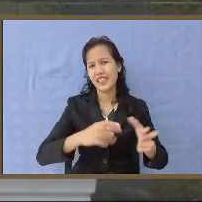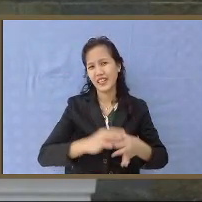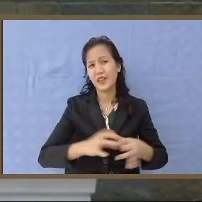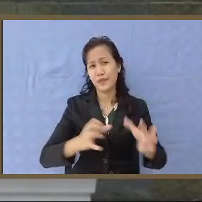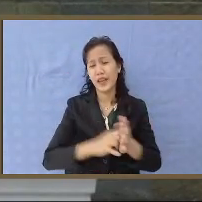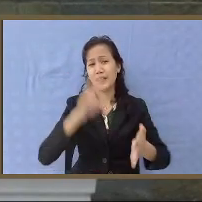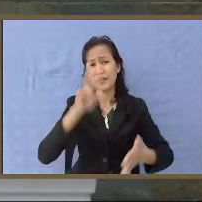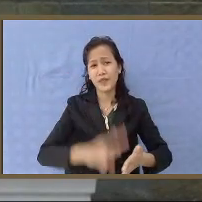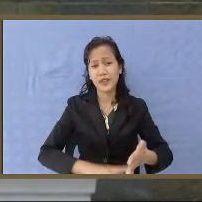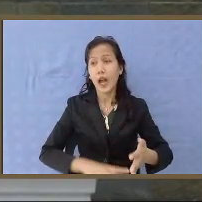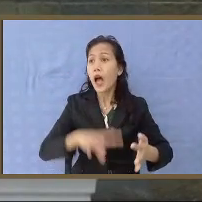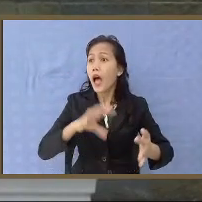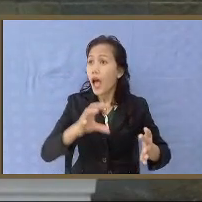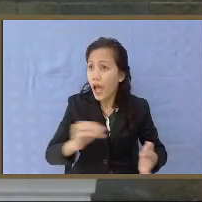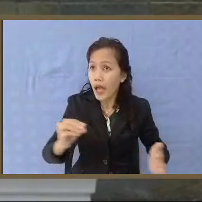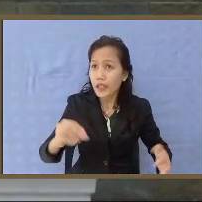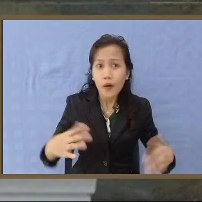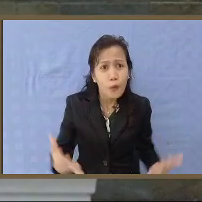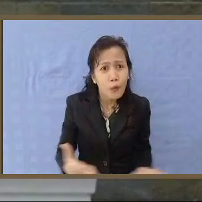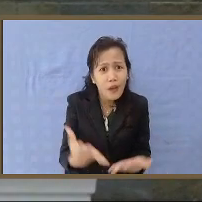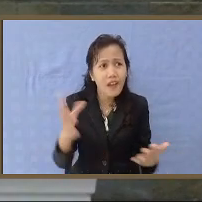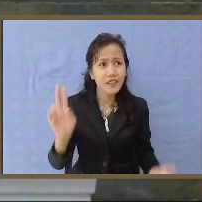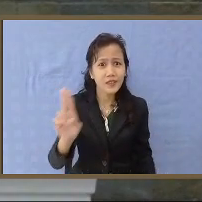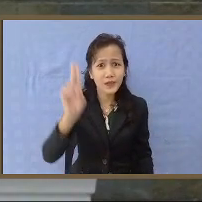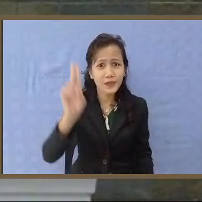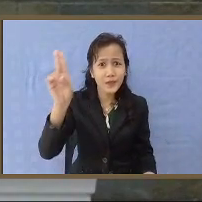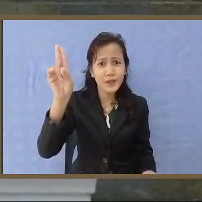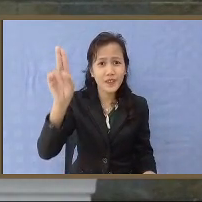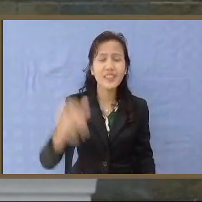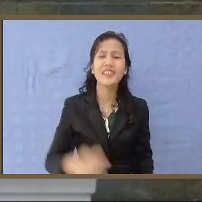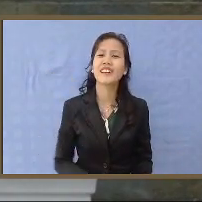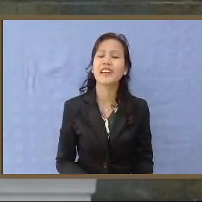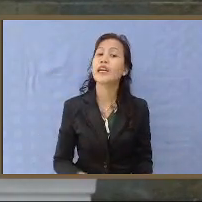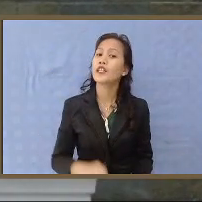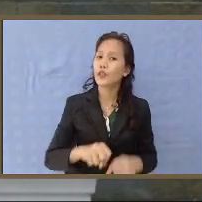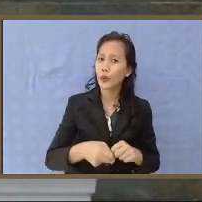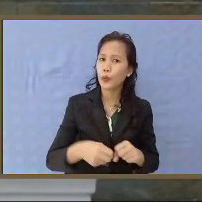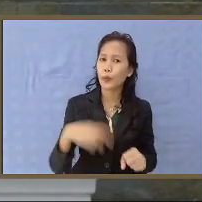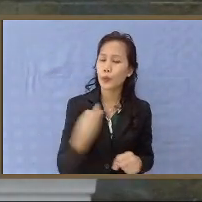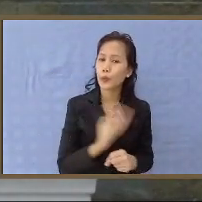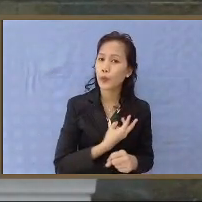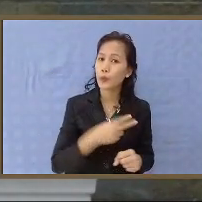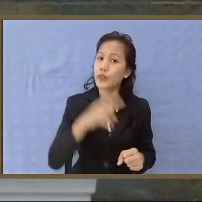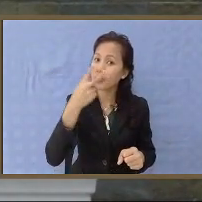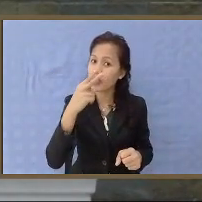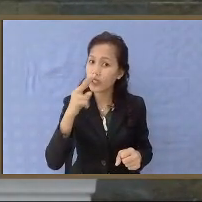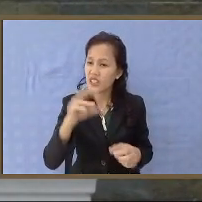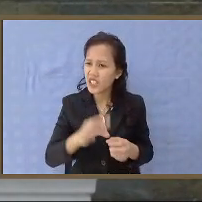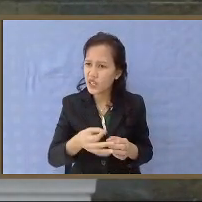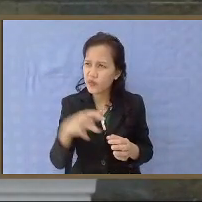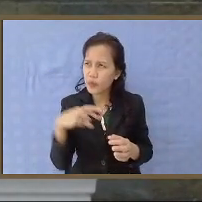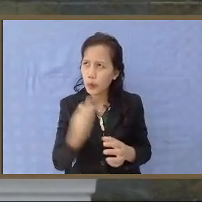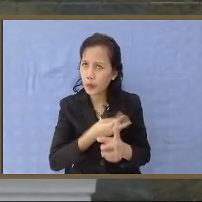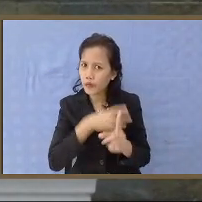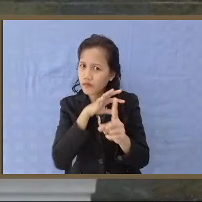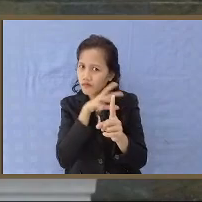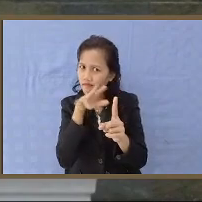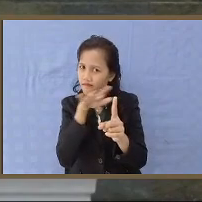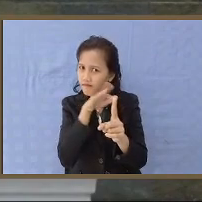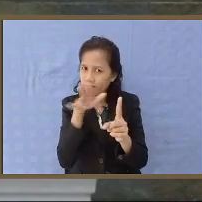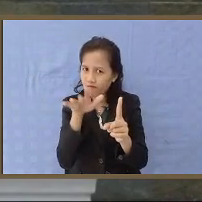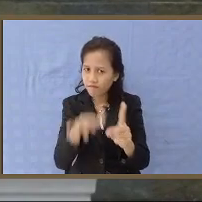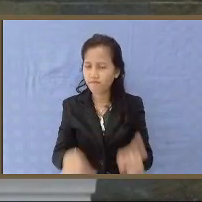at kung saan ginamit. So makikita nyo po na kung uobserbahan nyo, no, let me teach you for a